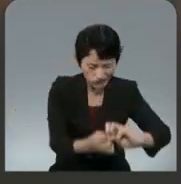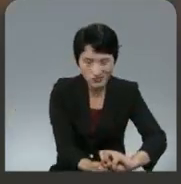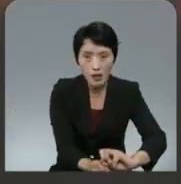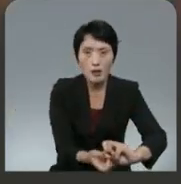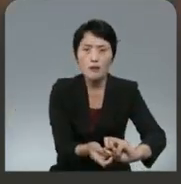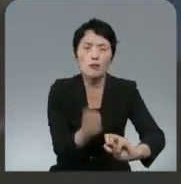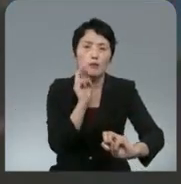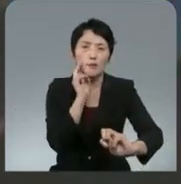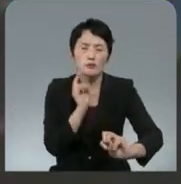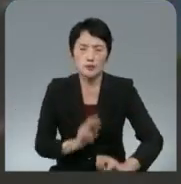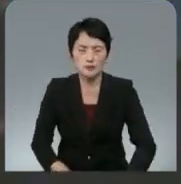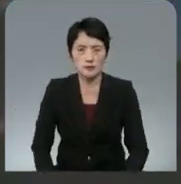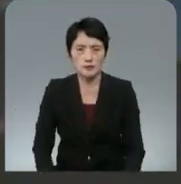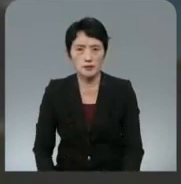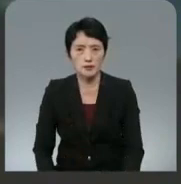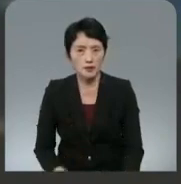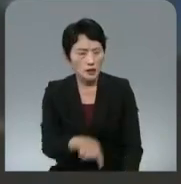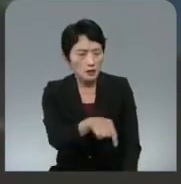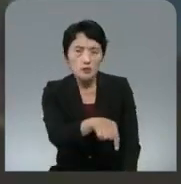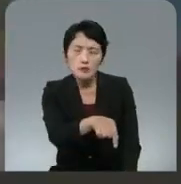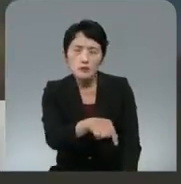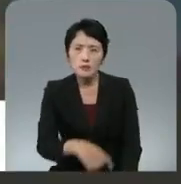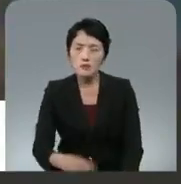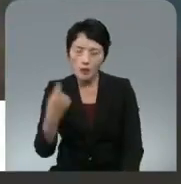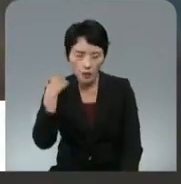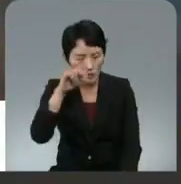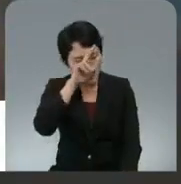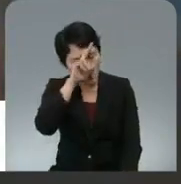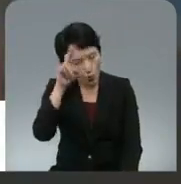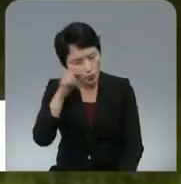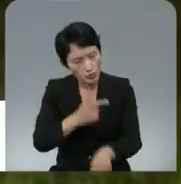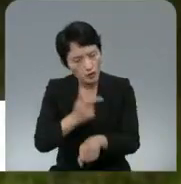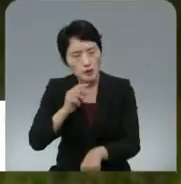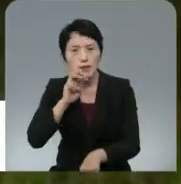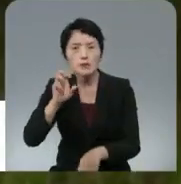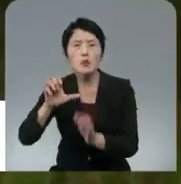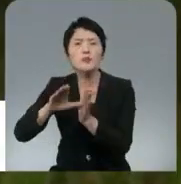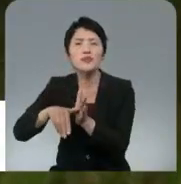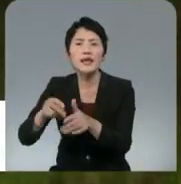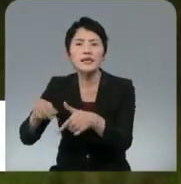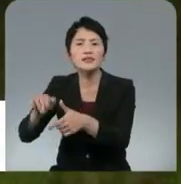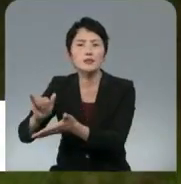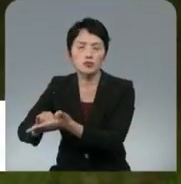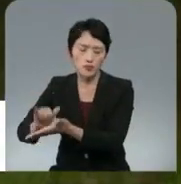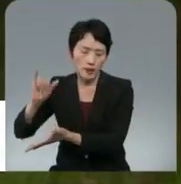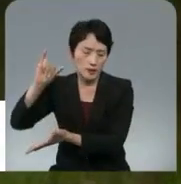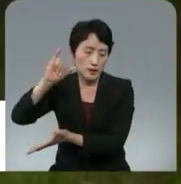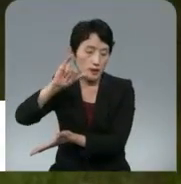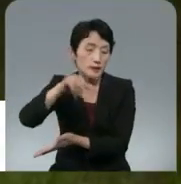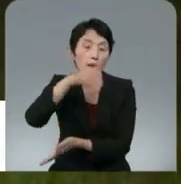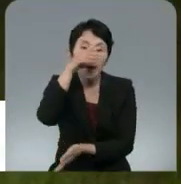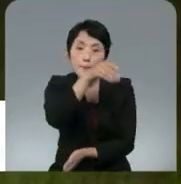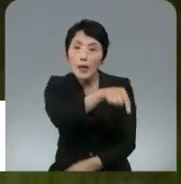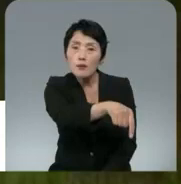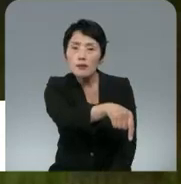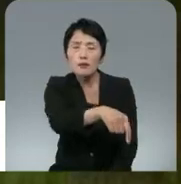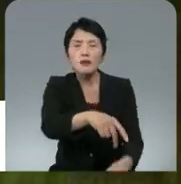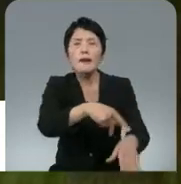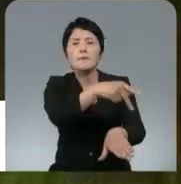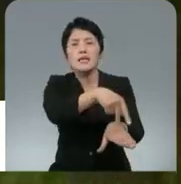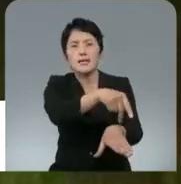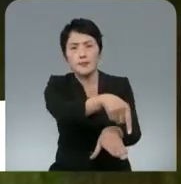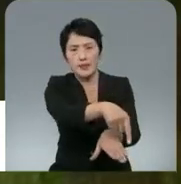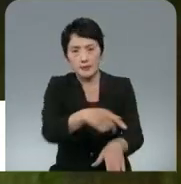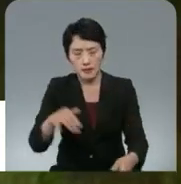hinausgeschossen das Flugzeug ke-631 startet am Sonntag um 18:35 Uhr in ihn schon in Richtung Seeboden